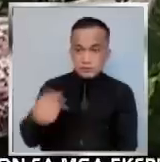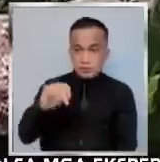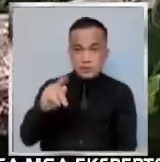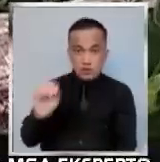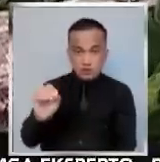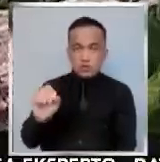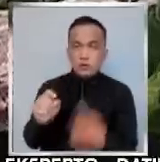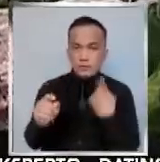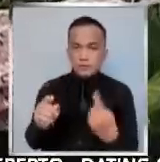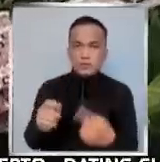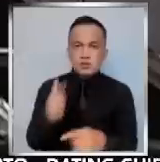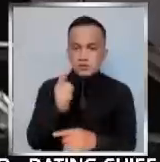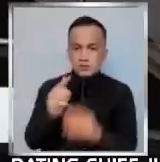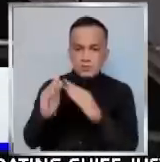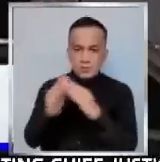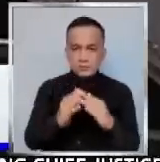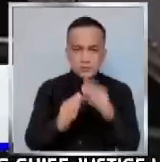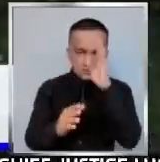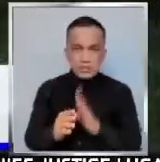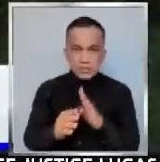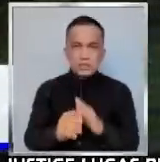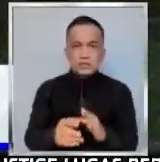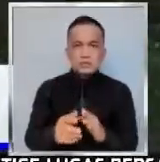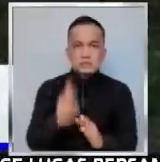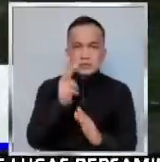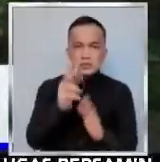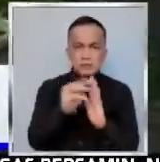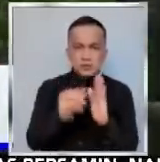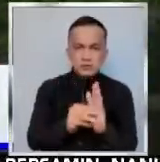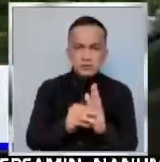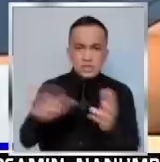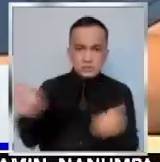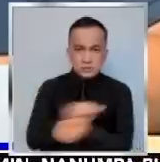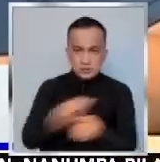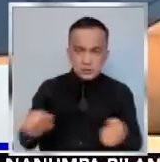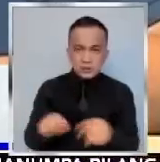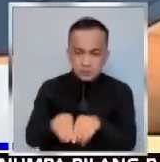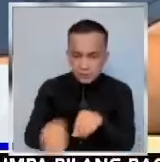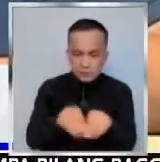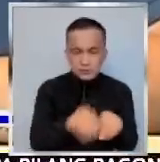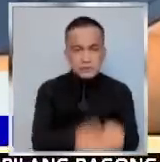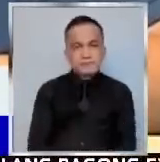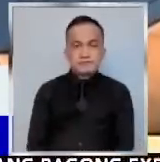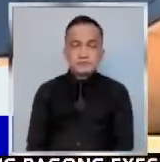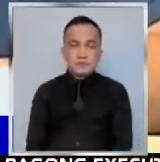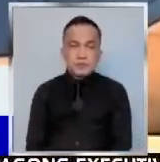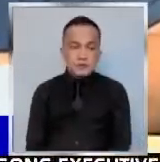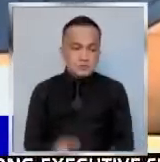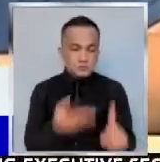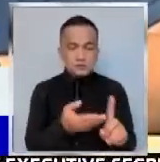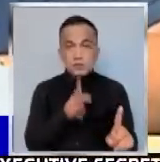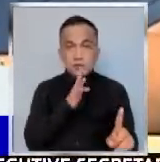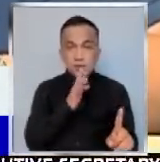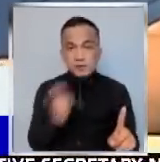ang nawasak at nasa 3 milyong piso ang iniwang pinsala ng bagyo sa mga pananim. Isa po sa pinaka-affected po dito sa amin